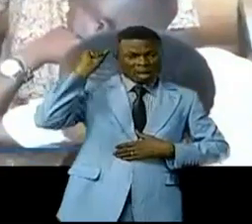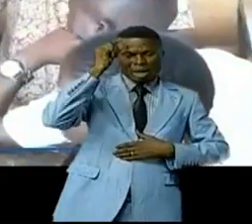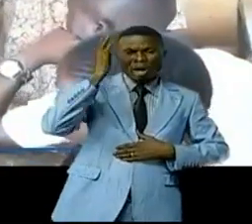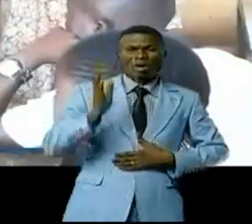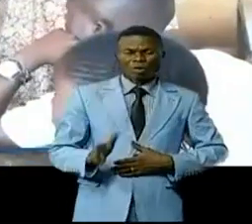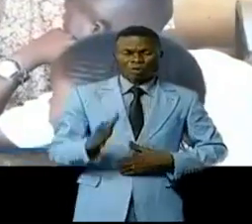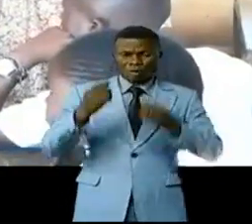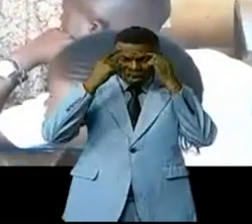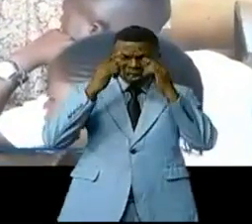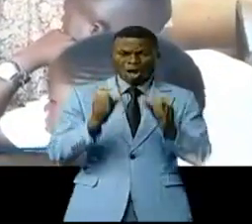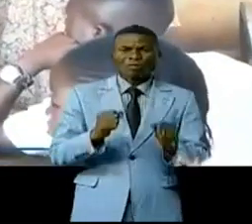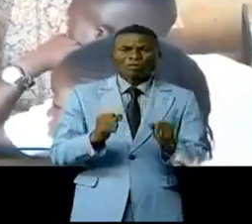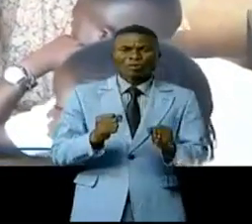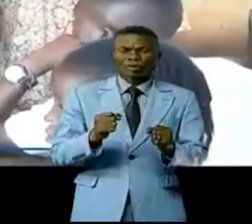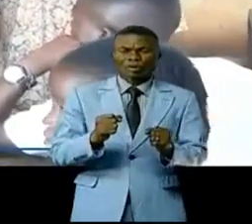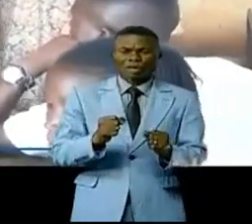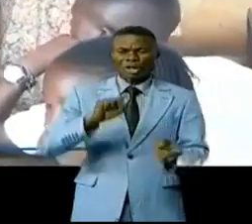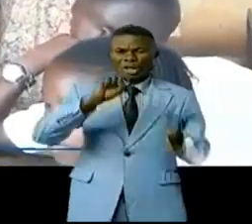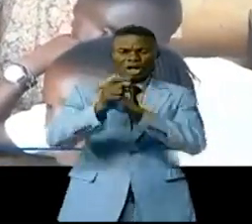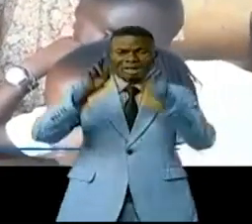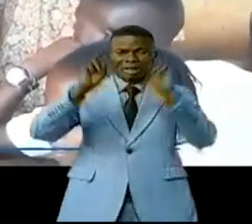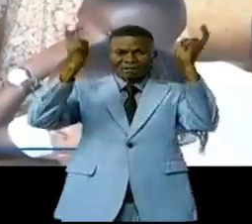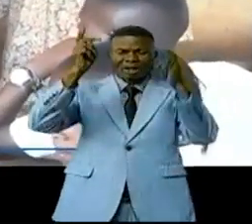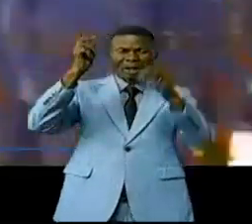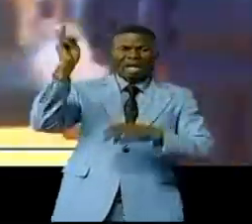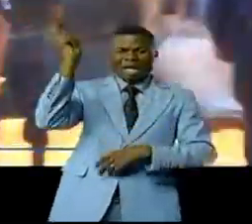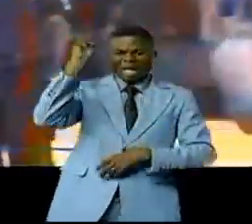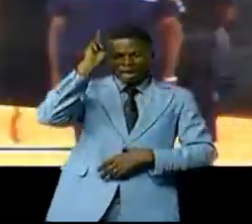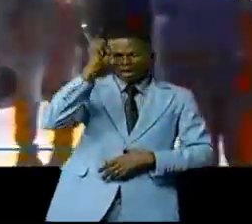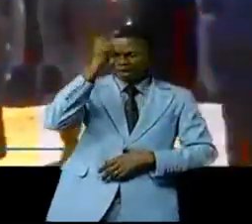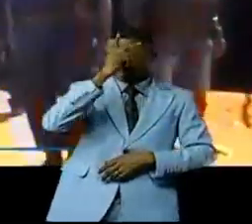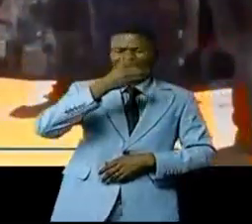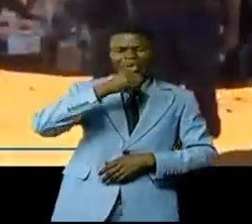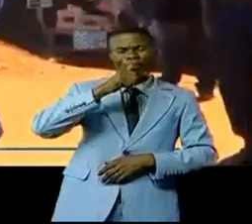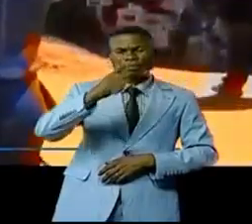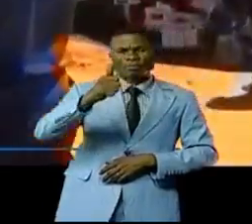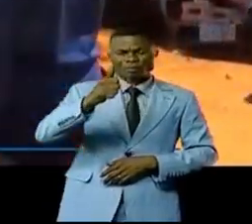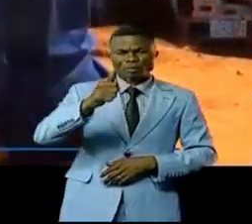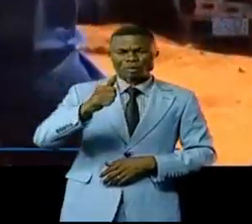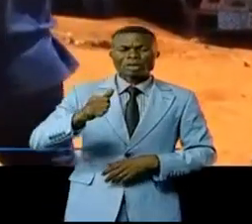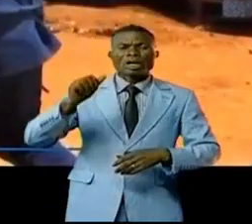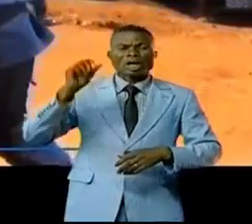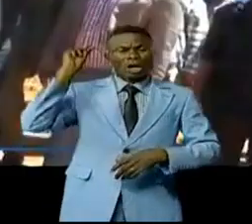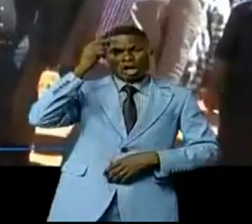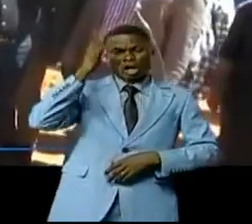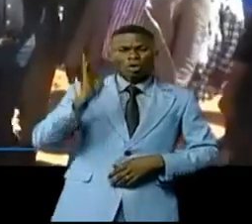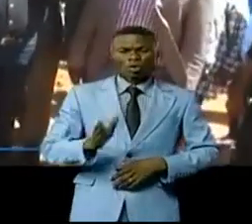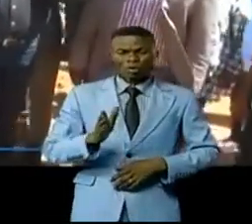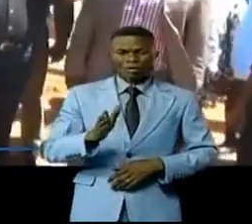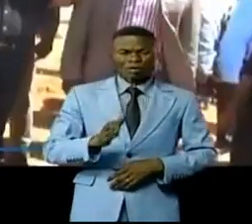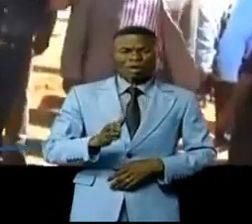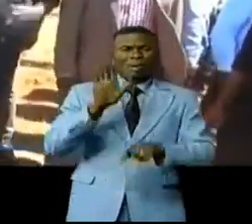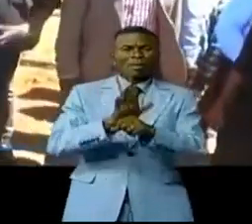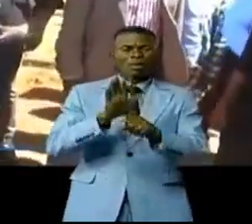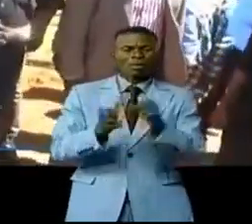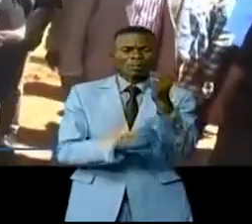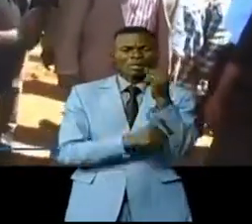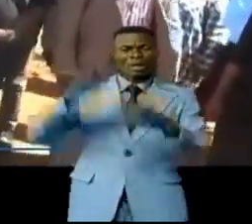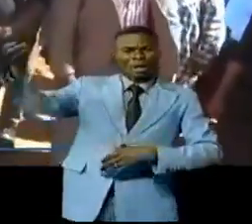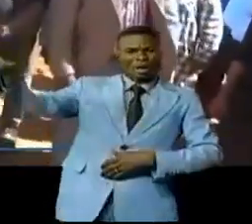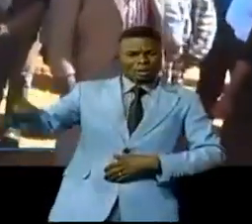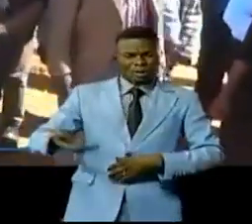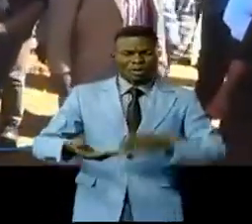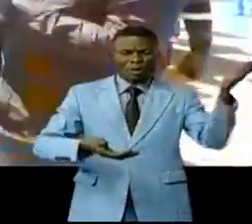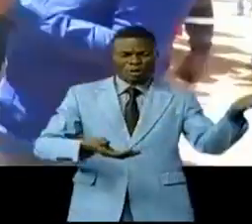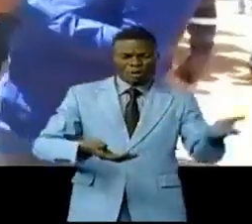dit déterminé à rendre le village Katanga viable. Notons que le chef de l'exécutif provincial a eu droit à un accueil chaleureux de la part